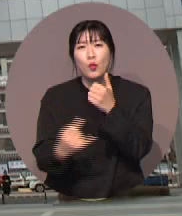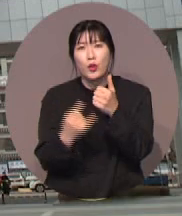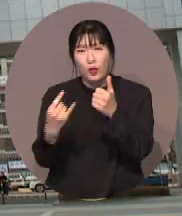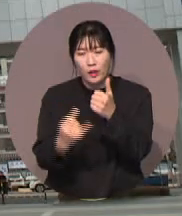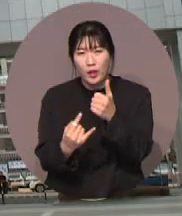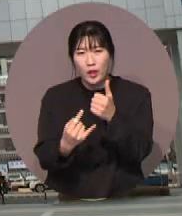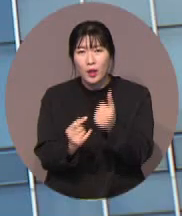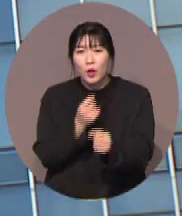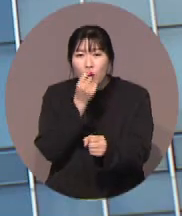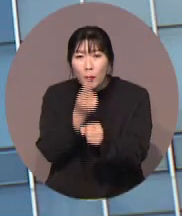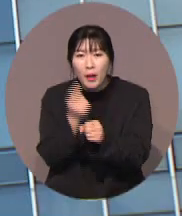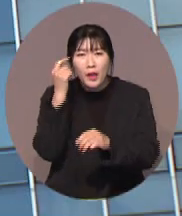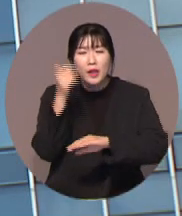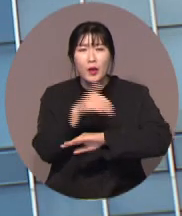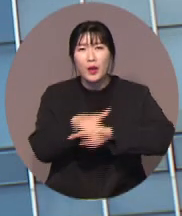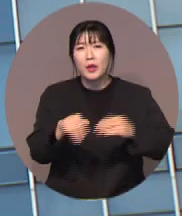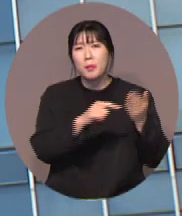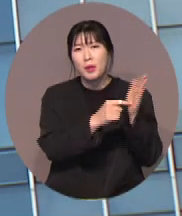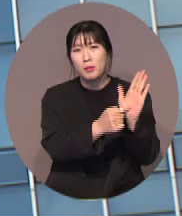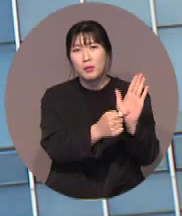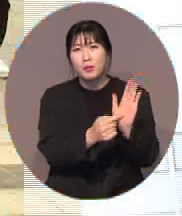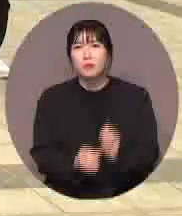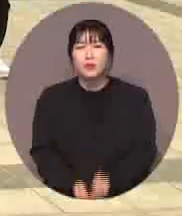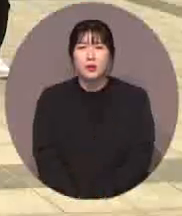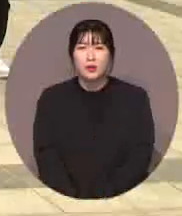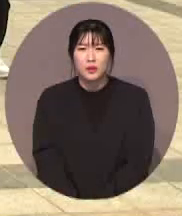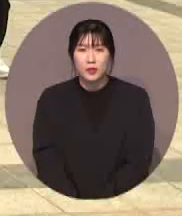선거관리위원회에 고발장을 제출할 예정이라고 밝혔습니다.